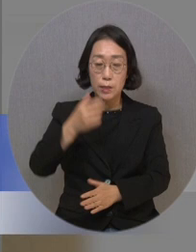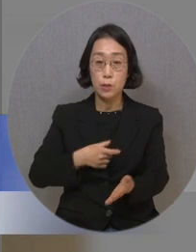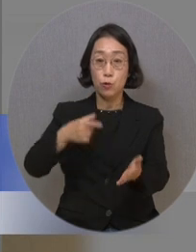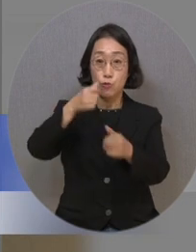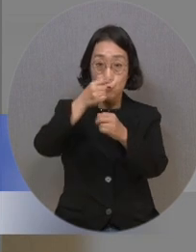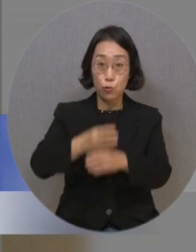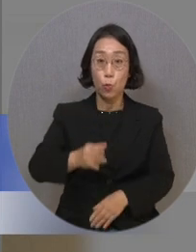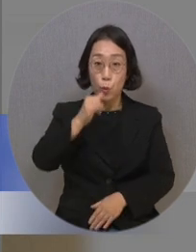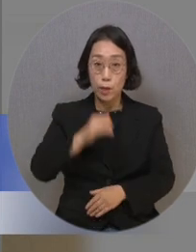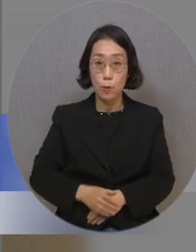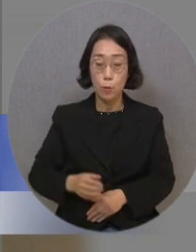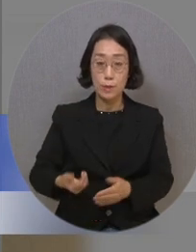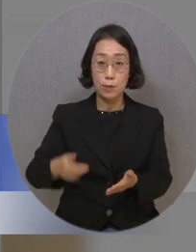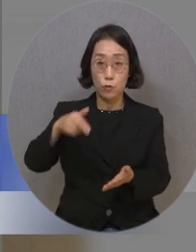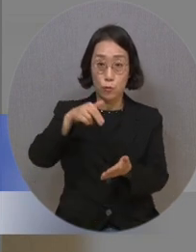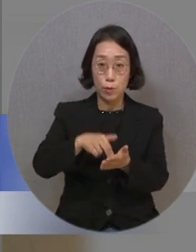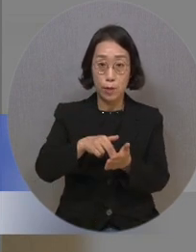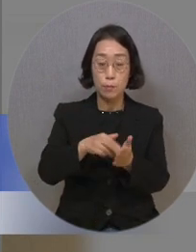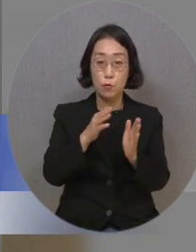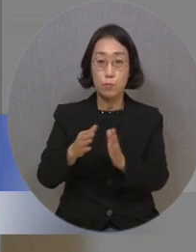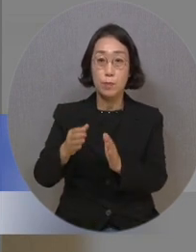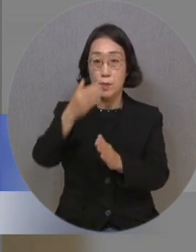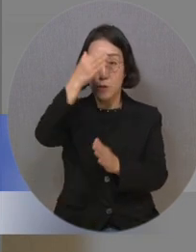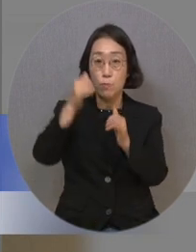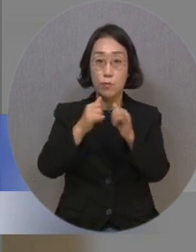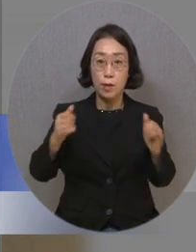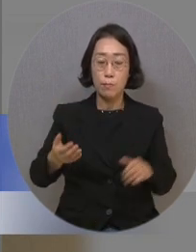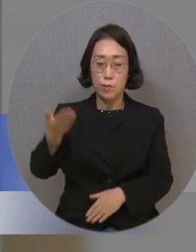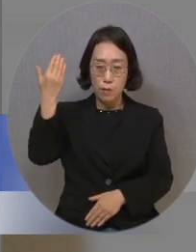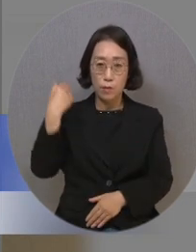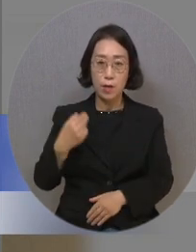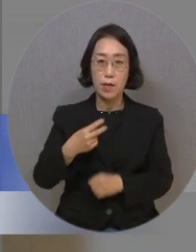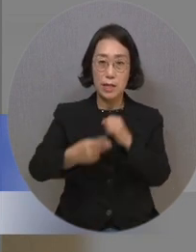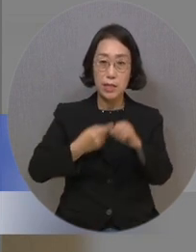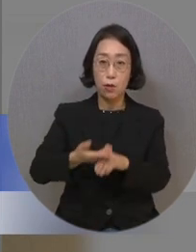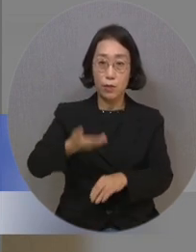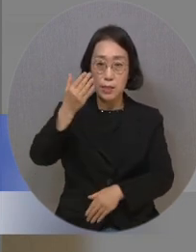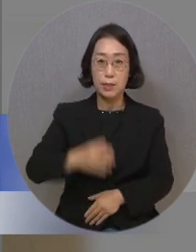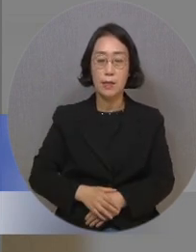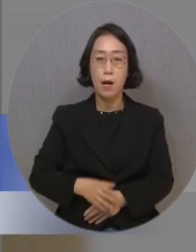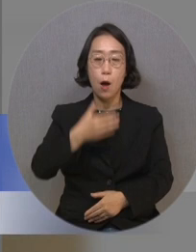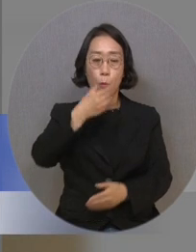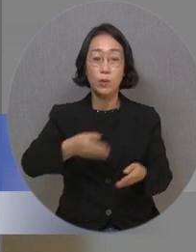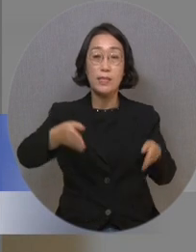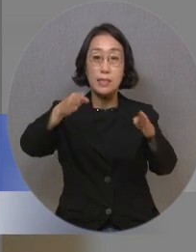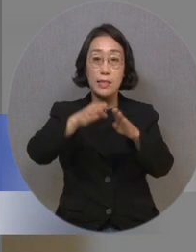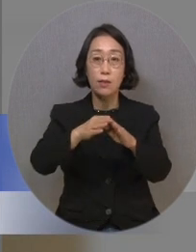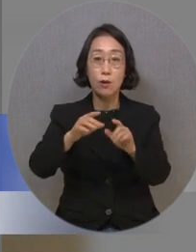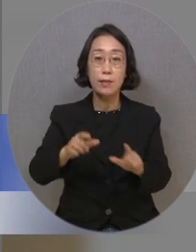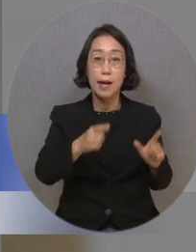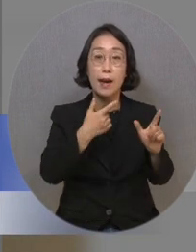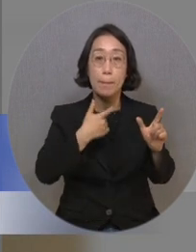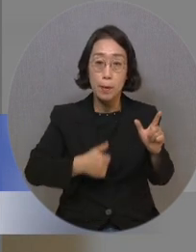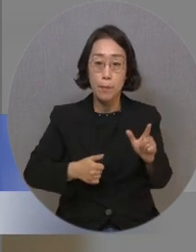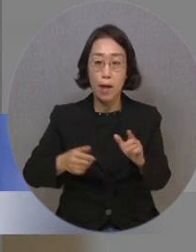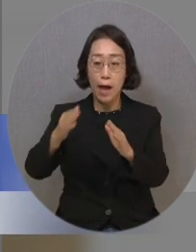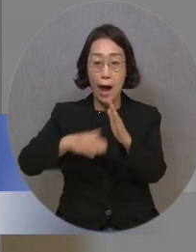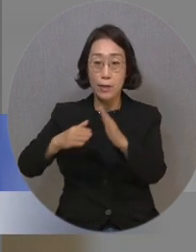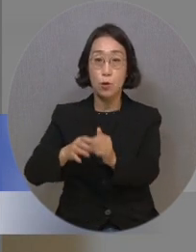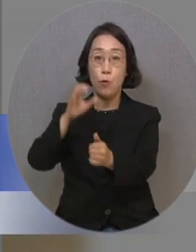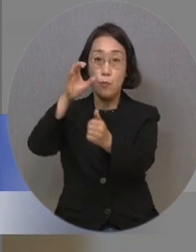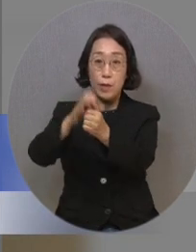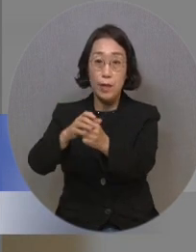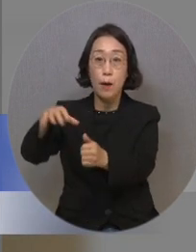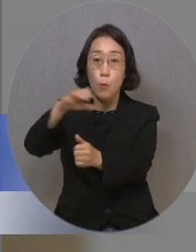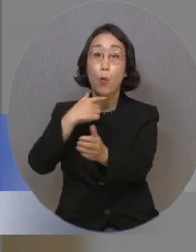두고 있는 자립 준비 청년으로서 과거 2년 이상 연속으로 아동 복지 시설이나 가정 위탁 보호를